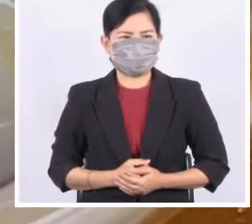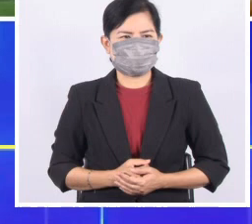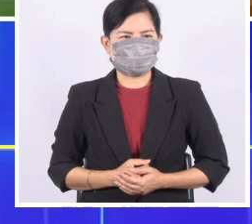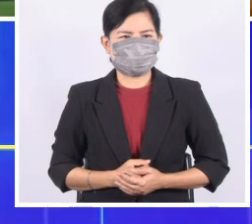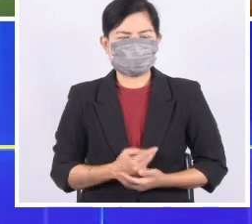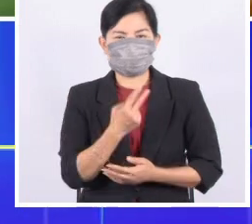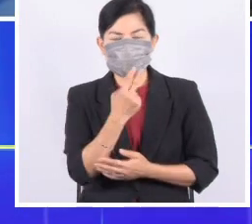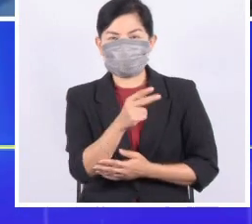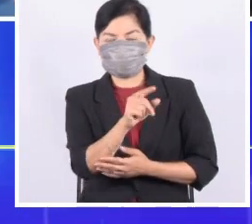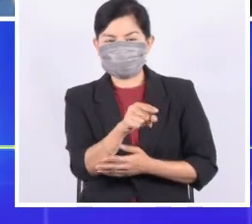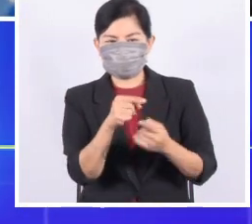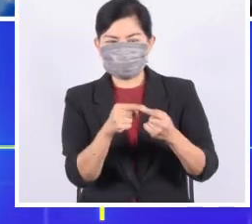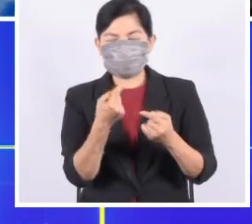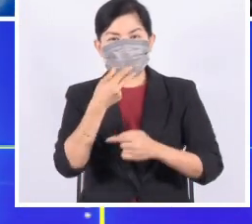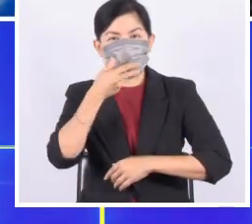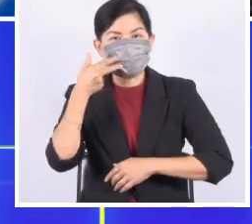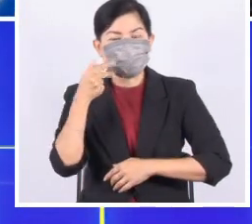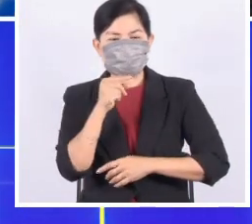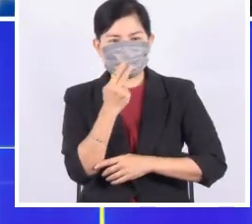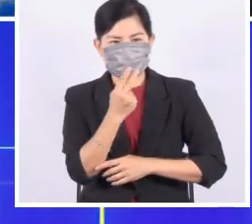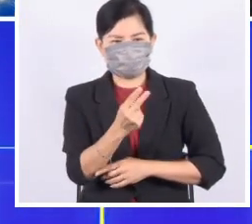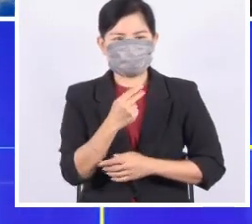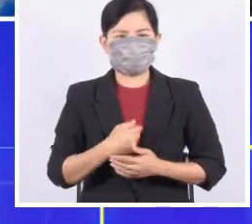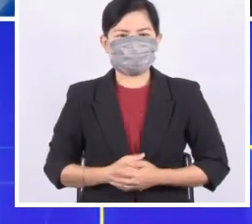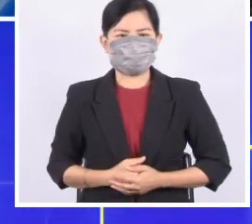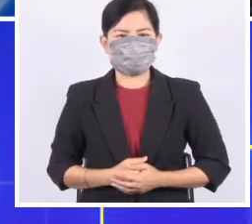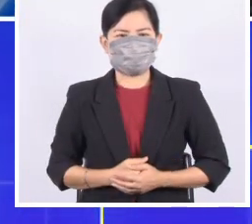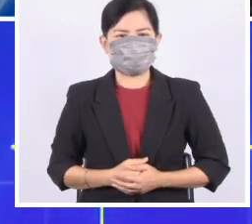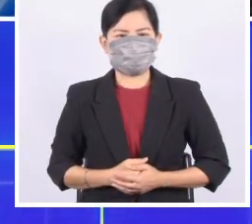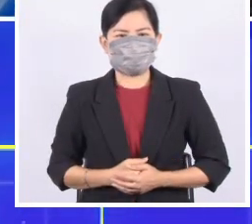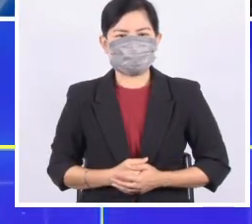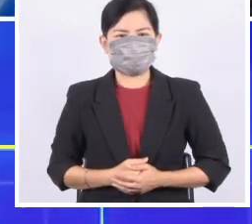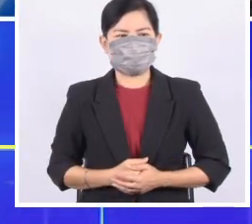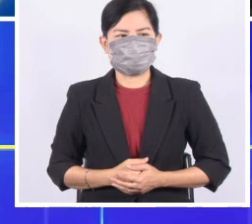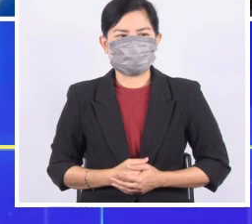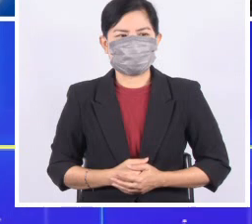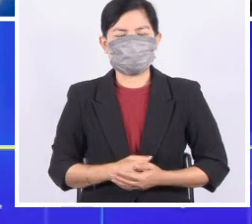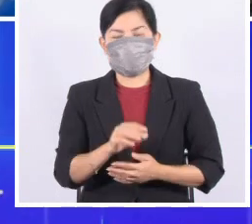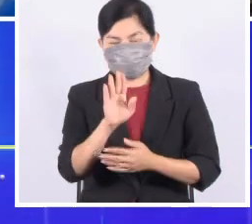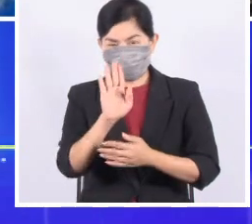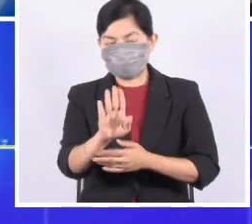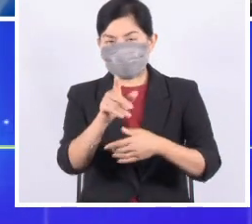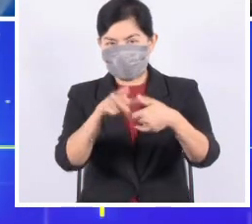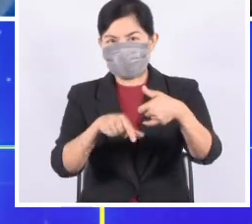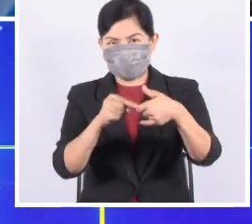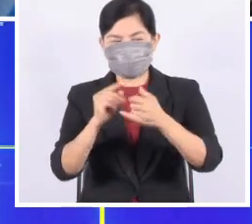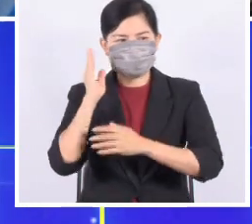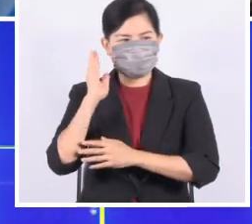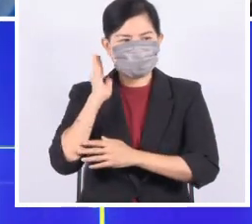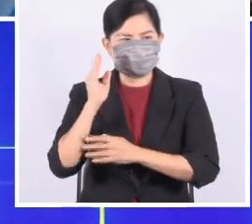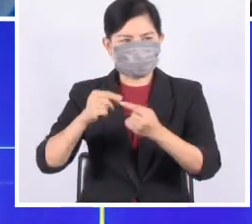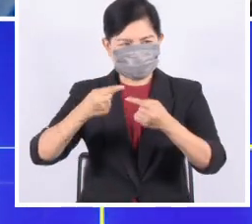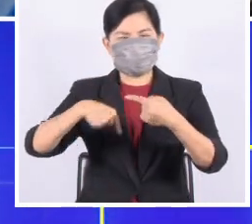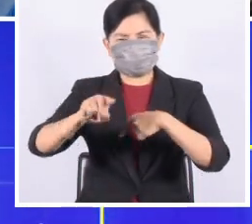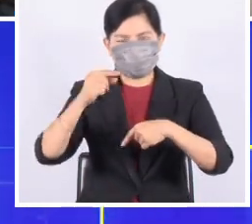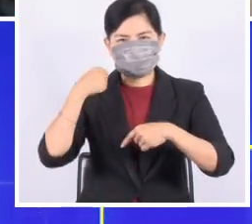ขนุนไปจะละ น่ากินเนาะน่ากินน่ากิน อ่ะเดี๋ยวงี้เดี๋ยวจะให้แมนที่เป็นช่างภาพเราไปซื้อนะ แมนดอนเมืองนะ แมนดอนเมือง